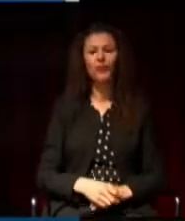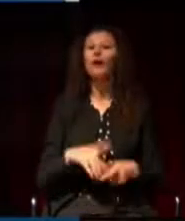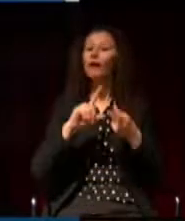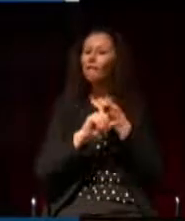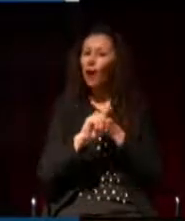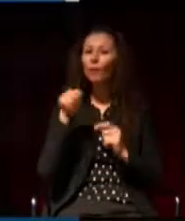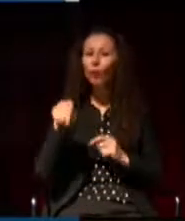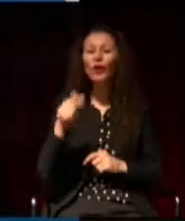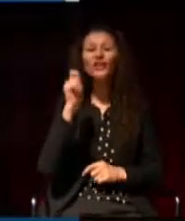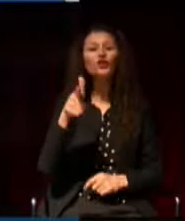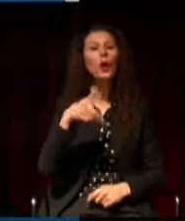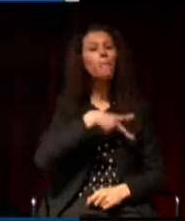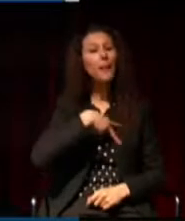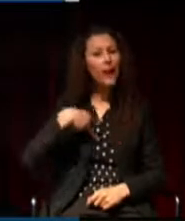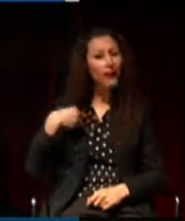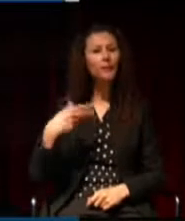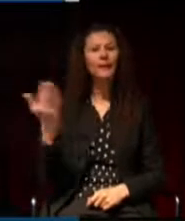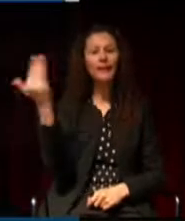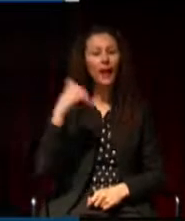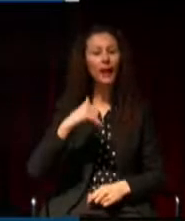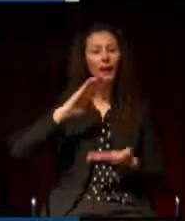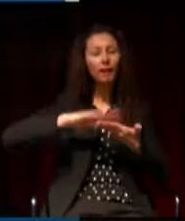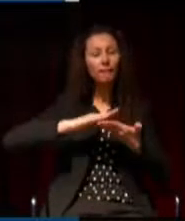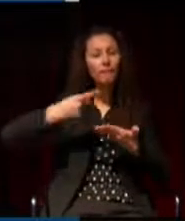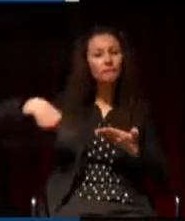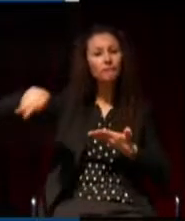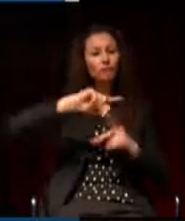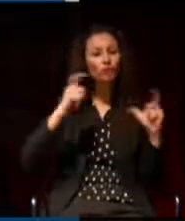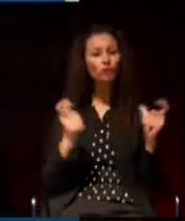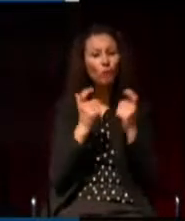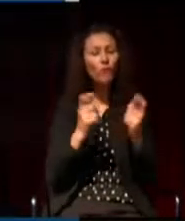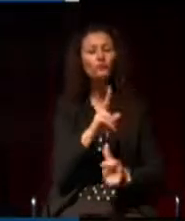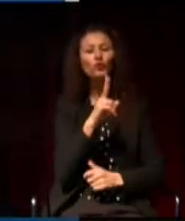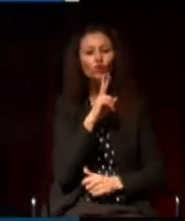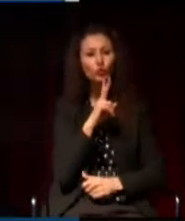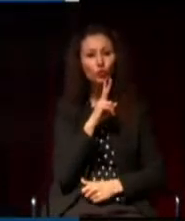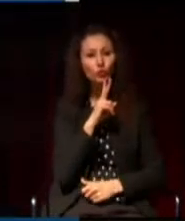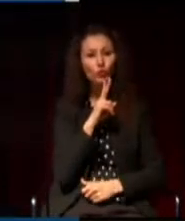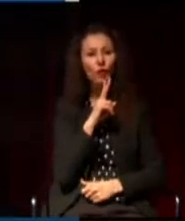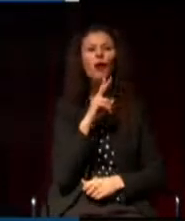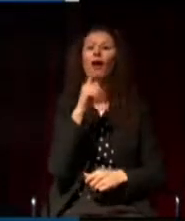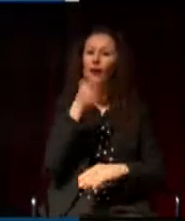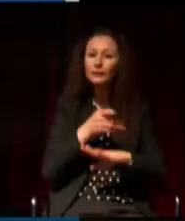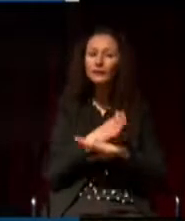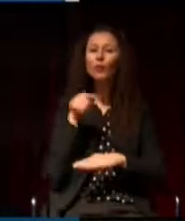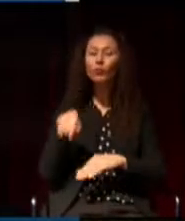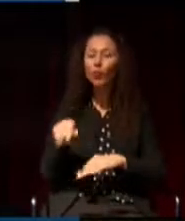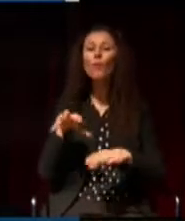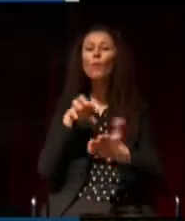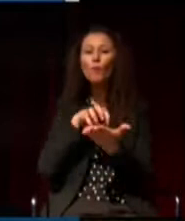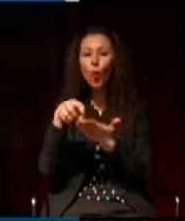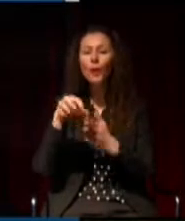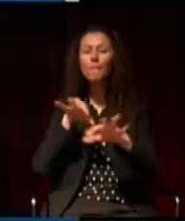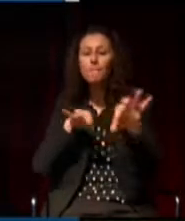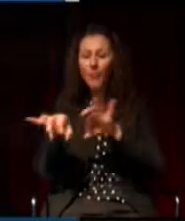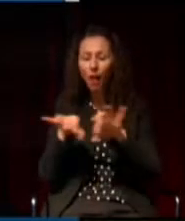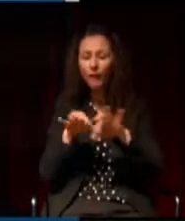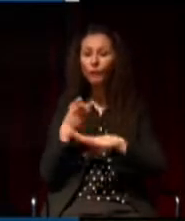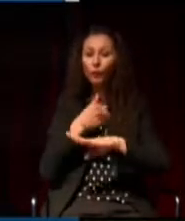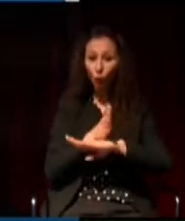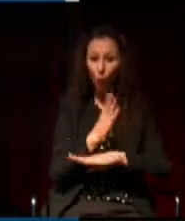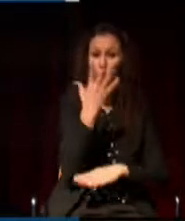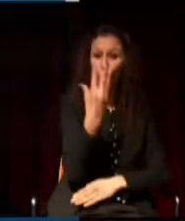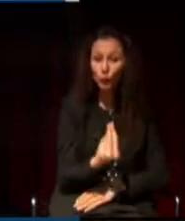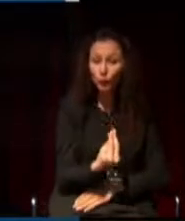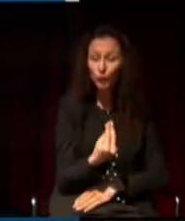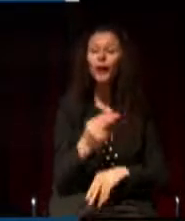Ve bu ilçe belediyelerimizden gelen arkadaşlarımızla yaptığımız toplantılar sonucunda aslında bu bölgelerin planlarının doğru